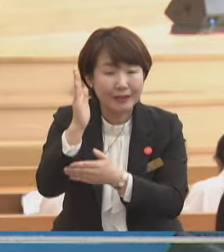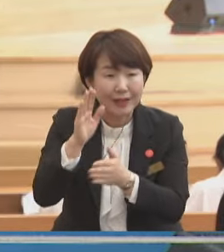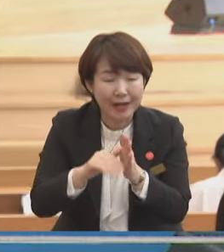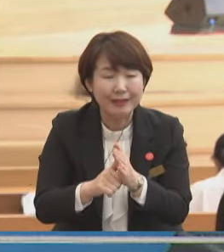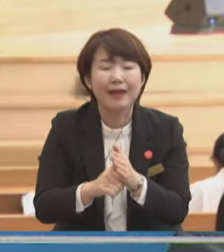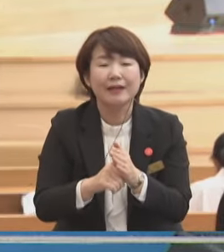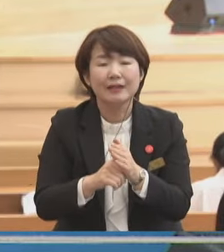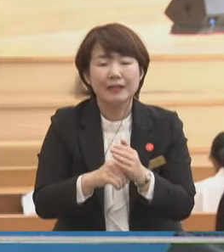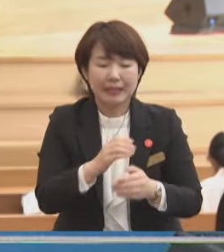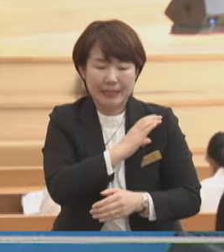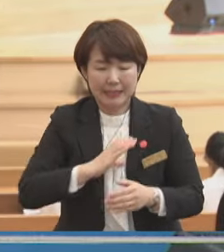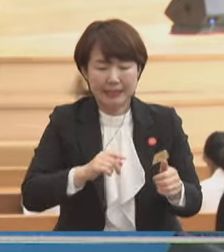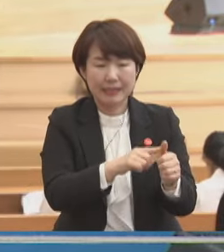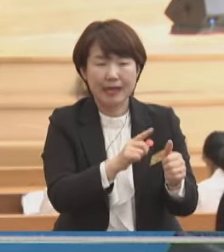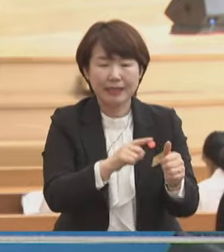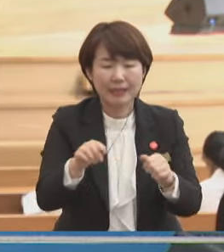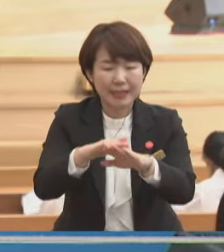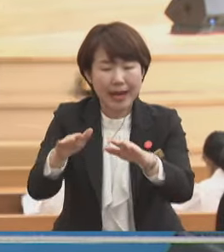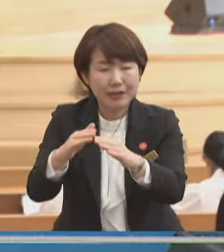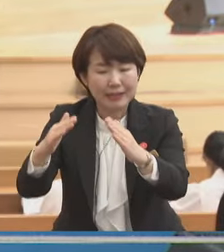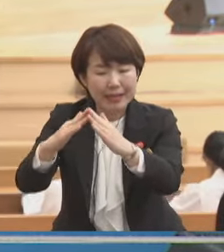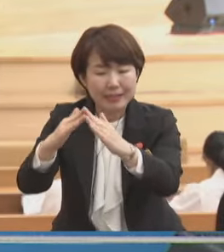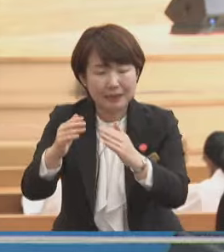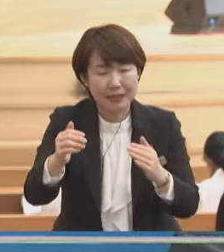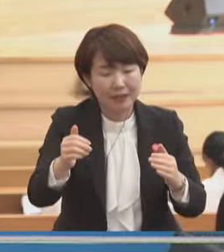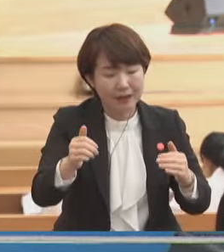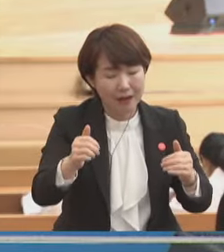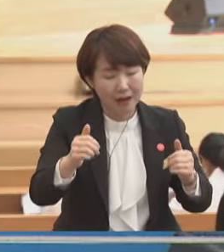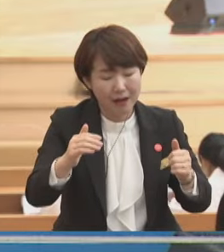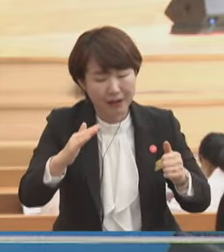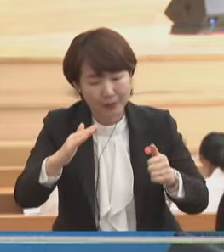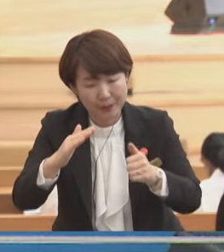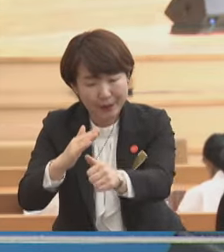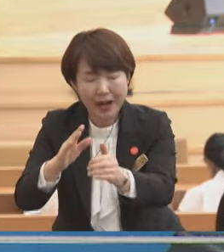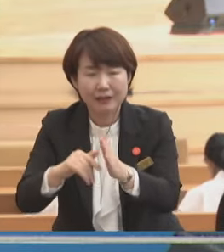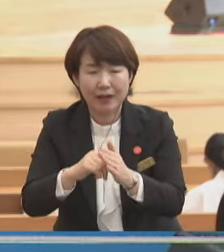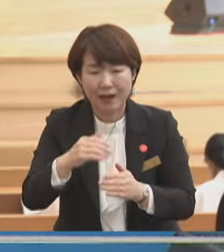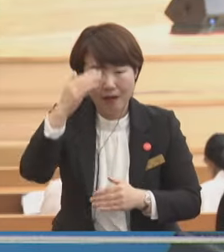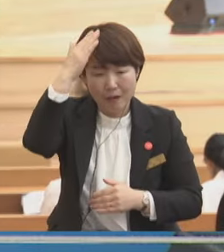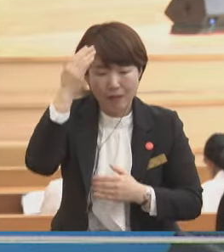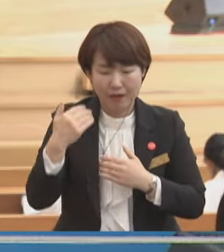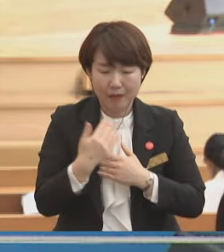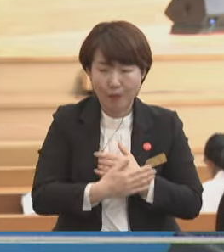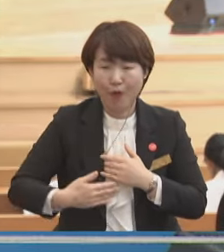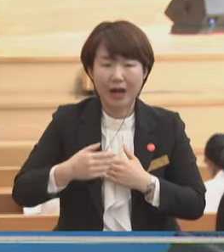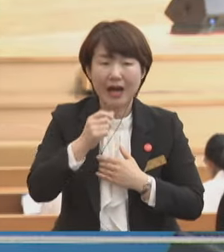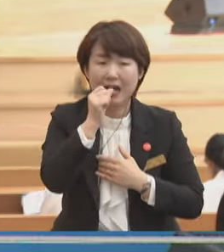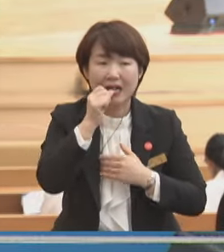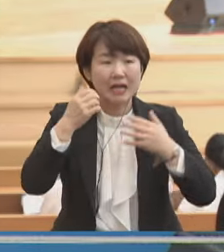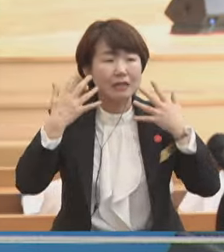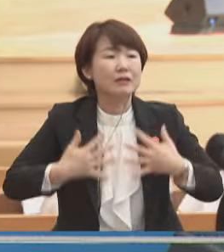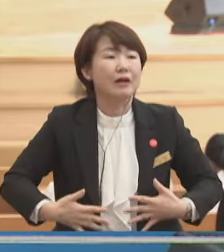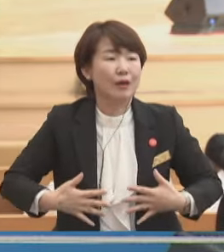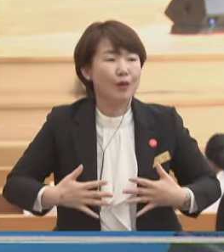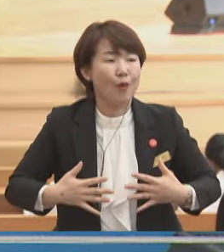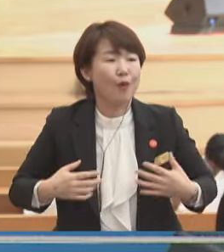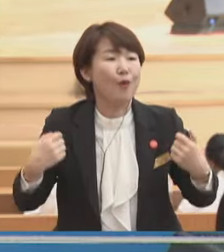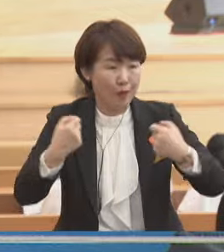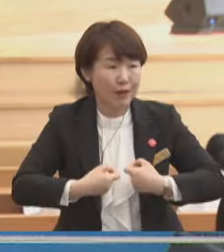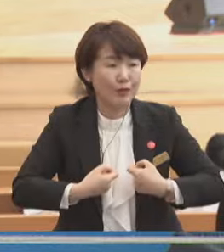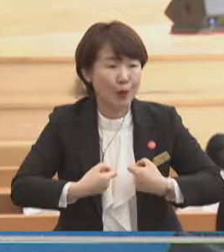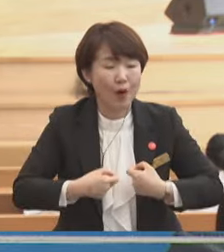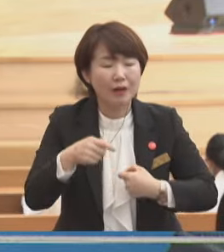때였습니다 그때 전신갑주로 무장이 되어지죠이 대목을 아이들에게 체험적으로 가르치면